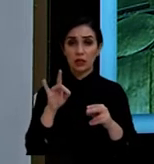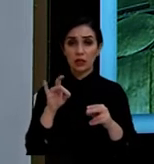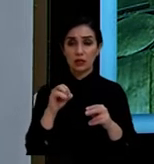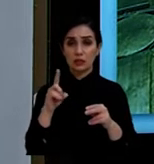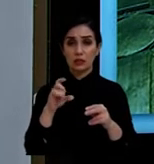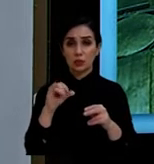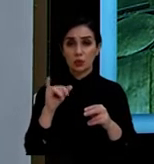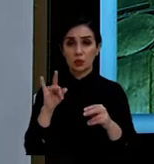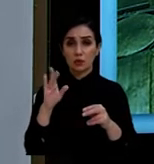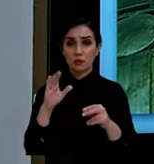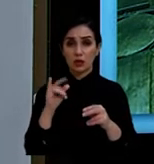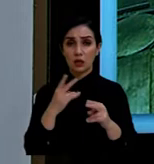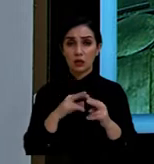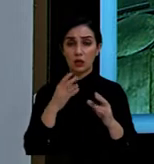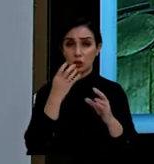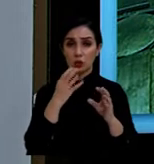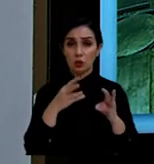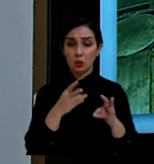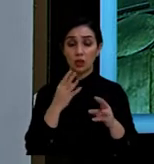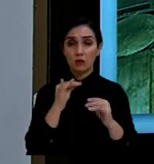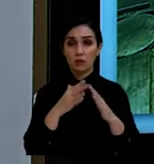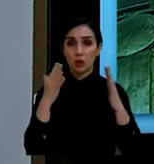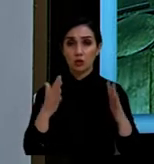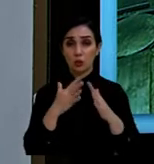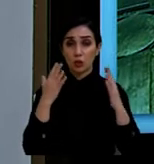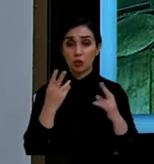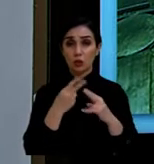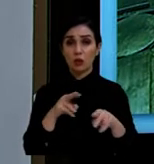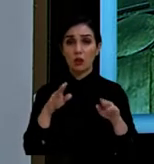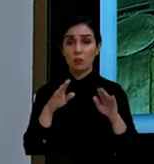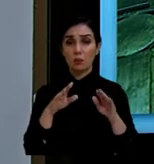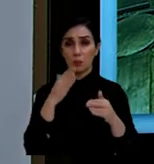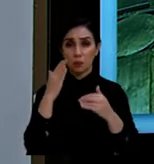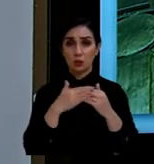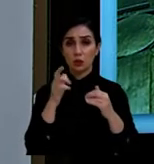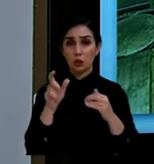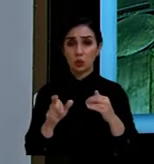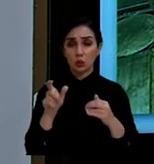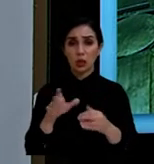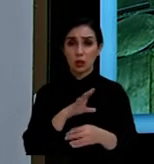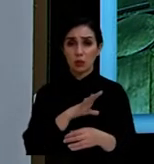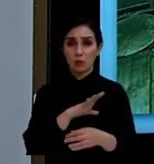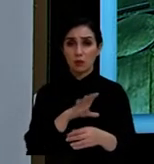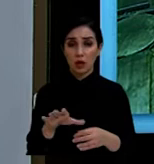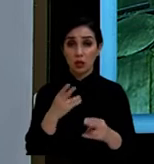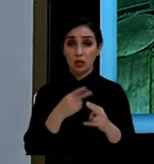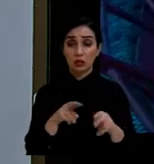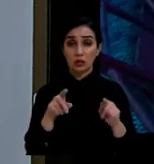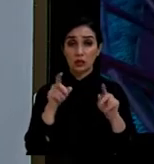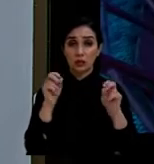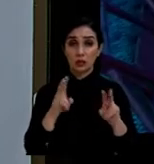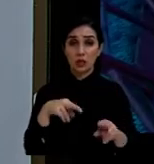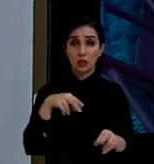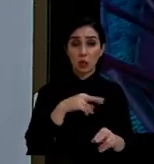резервуар, где находится ядерное топливо. Видите, большой-большой зал, где практически людей не бывает. заходят